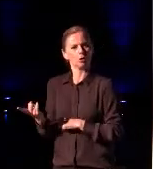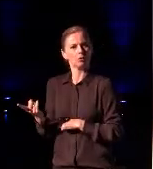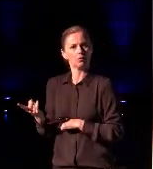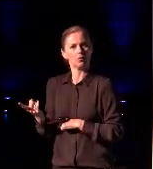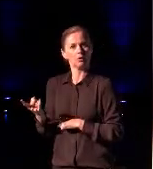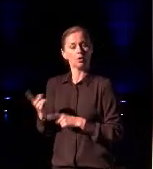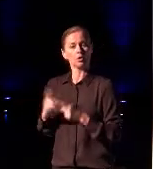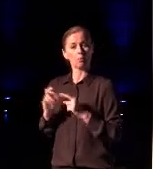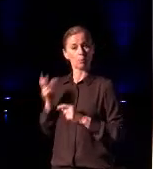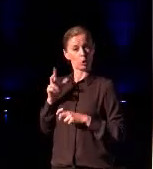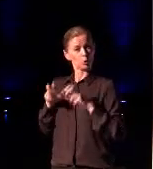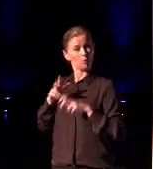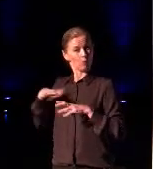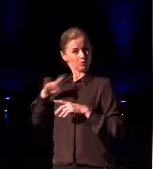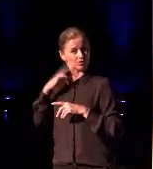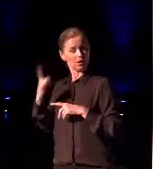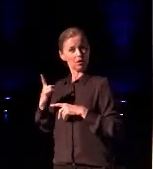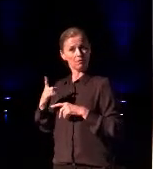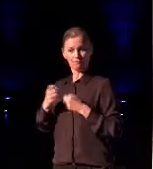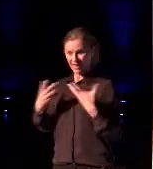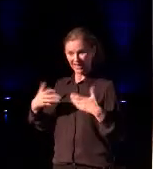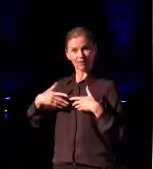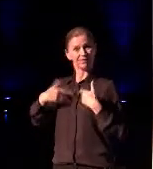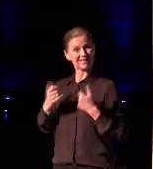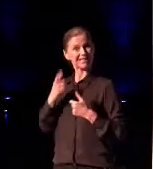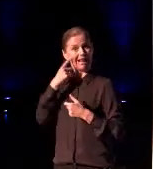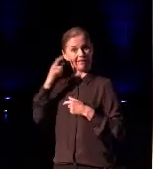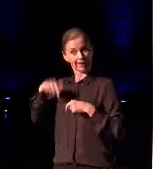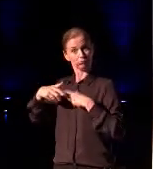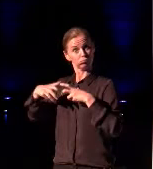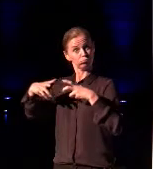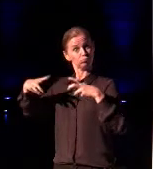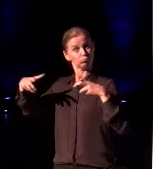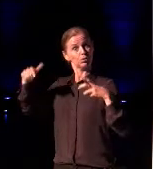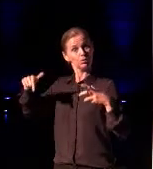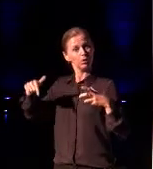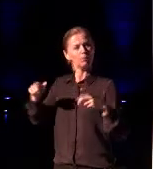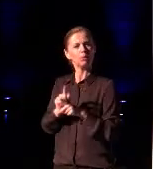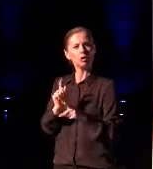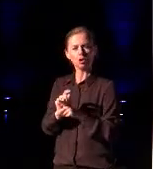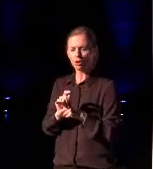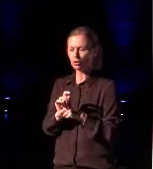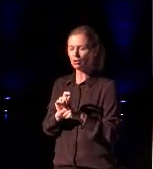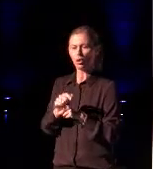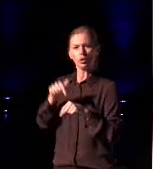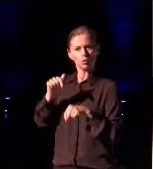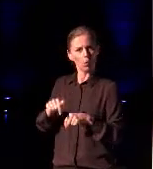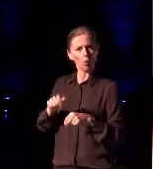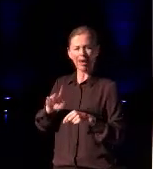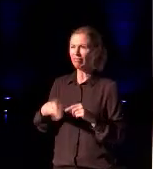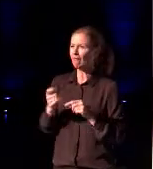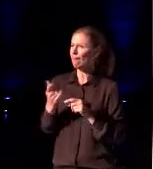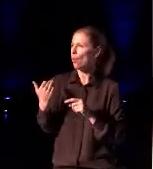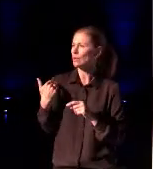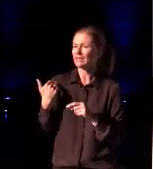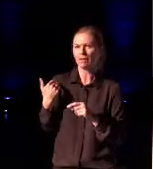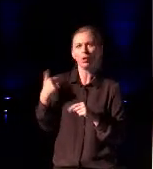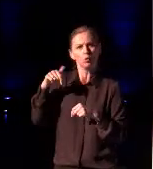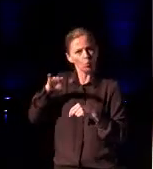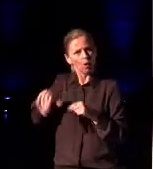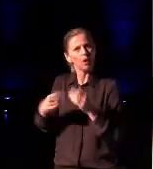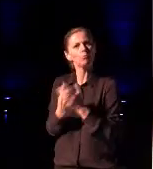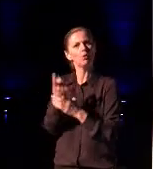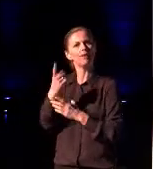Og som Bjørn Gullvåg sa, vil du stadig friskere eldre og så videre. Vel, da det mye større grad nå enn det bare var for få år siden, muligheter